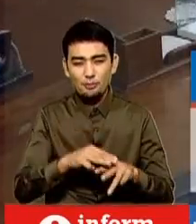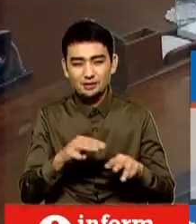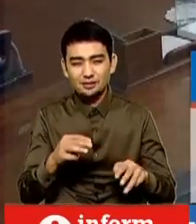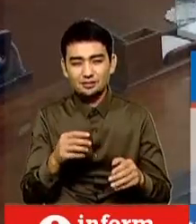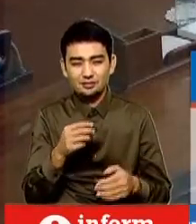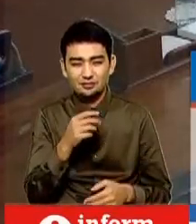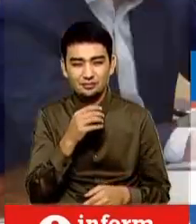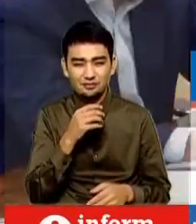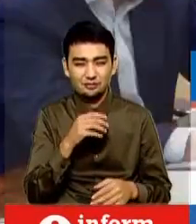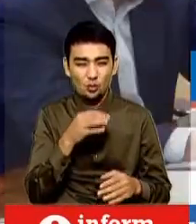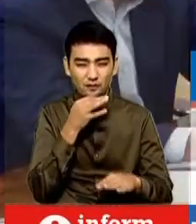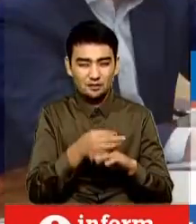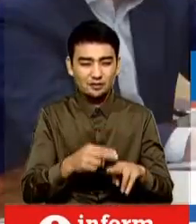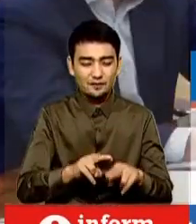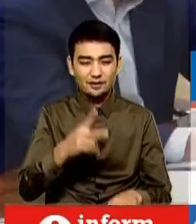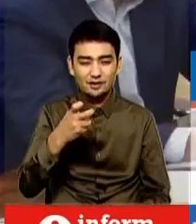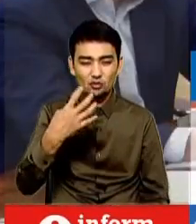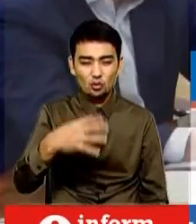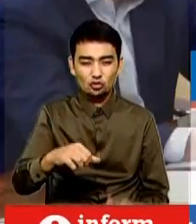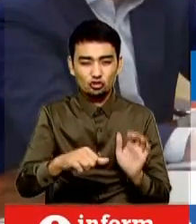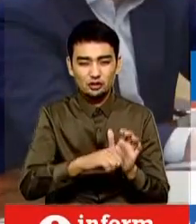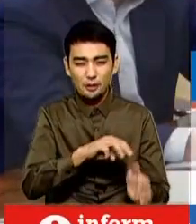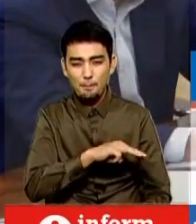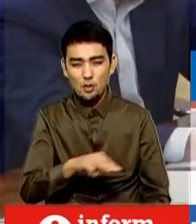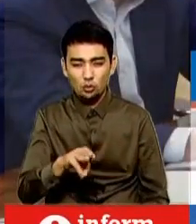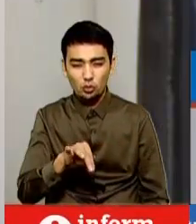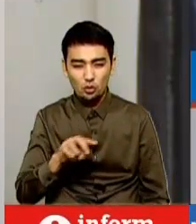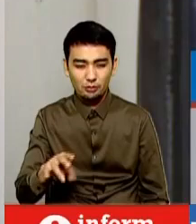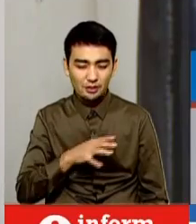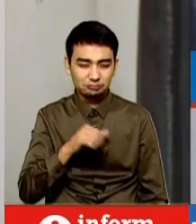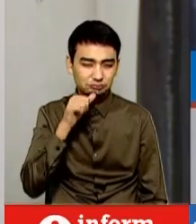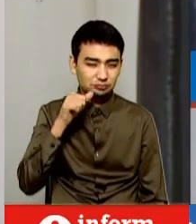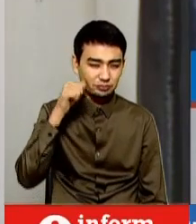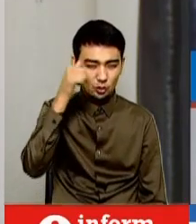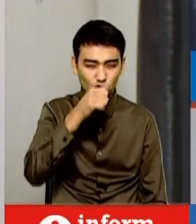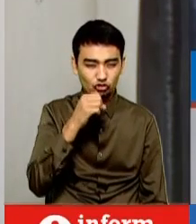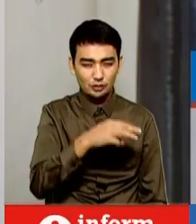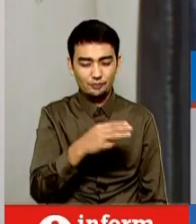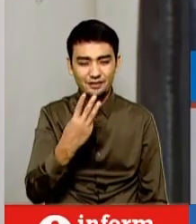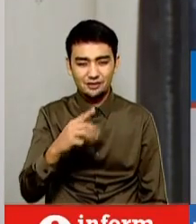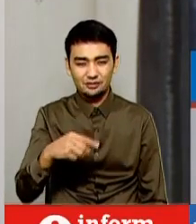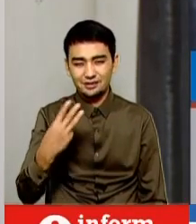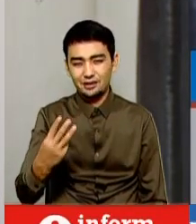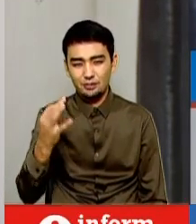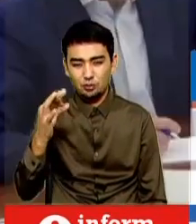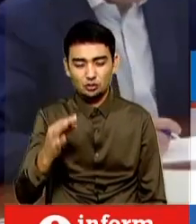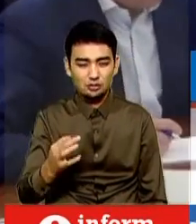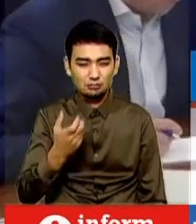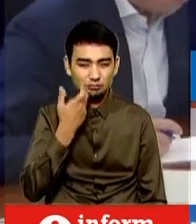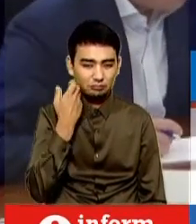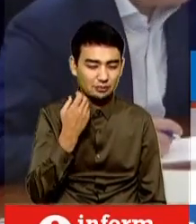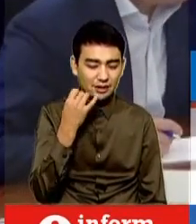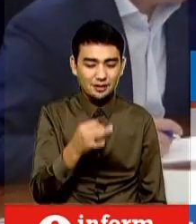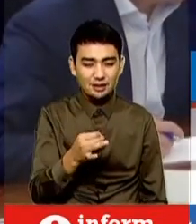жүк тасымалдау көлемі 246 миллион тоннаны құраған. Бұл өткен жылмен салыстырғанда 3,3%-ға артық. Ал жыл соңына дейін